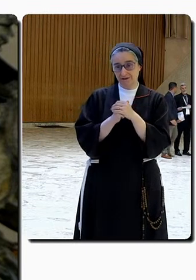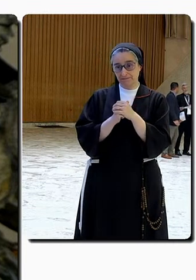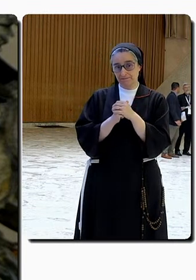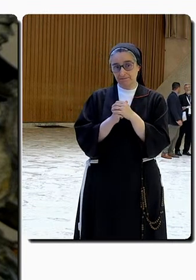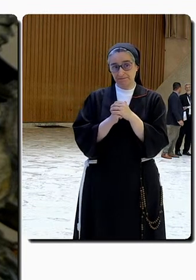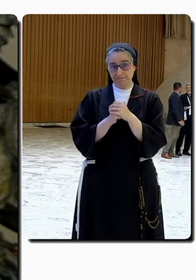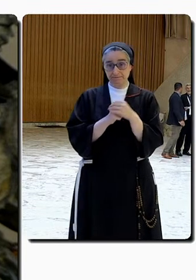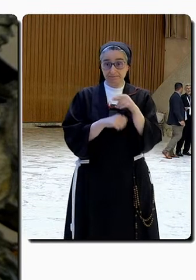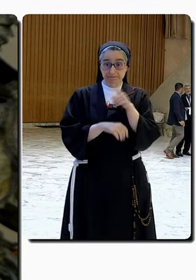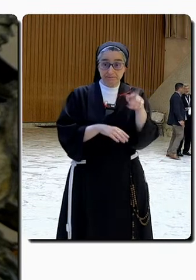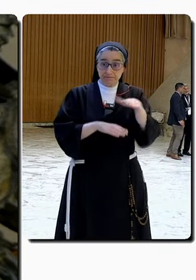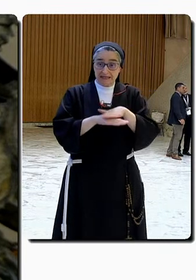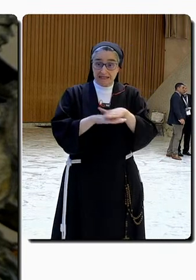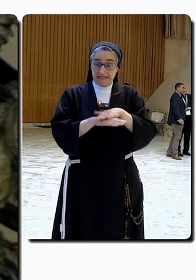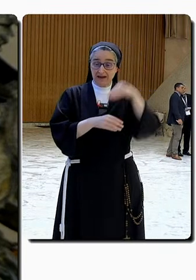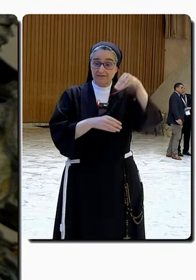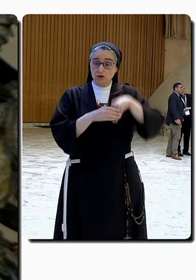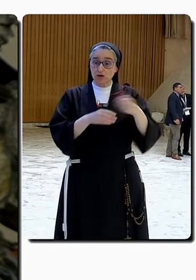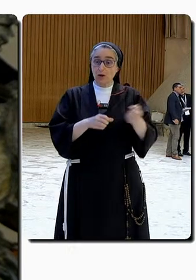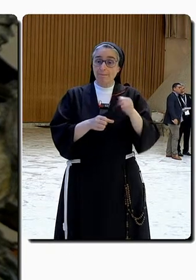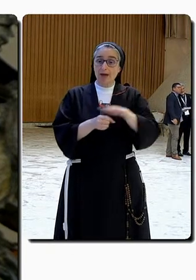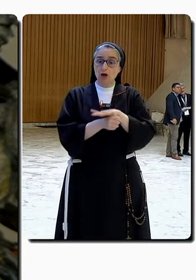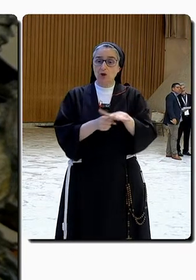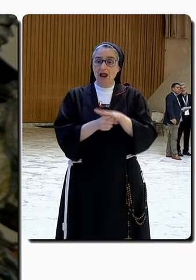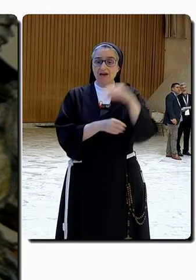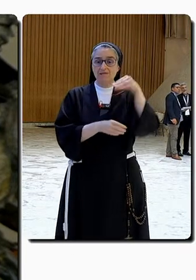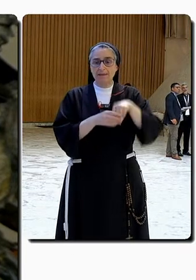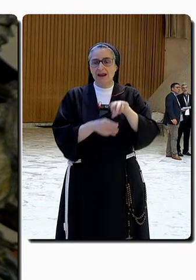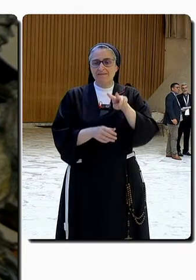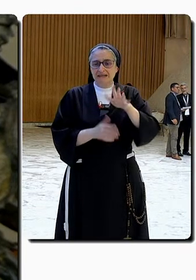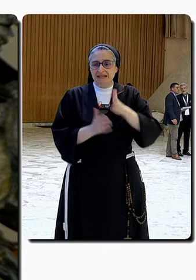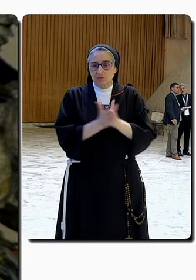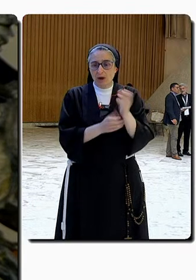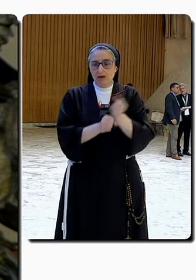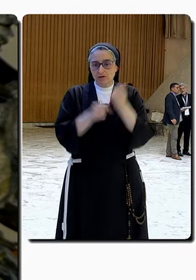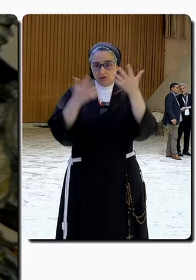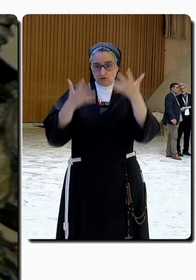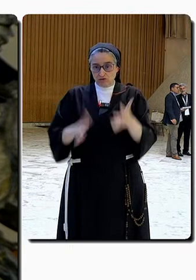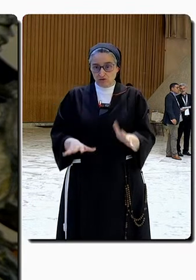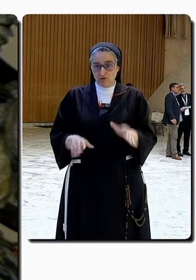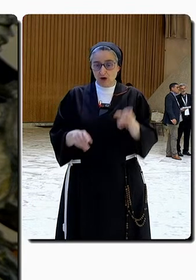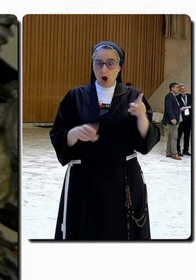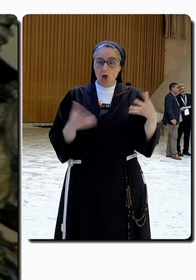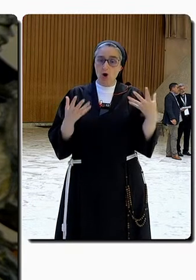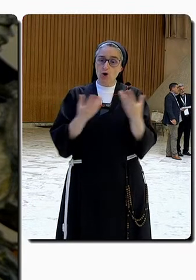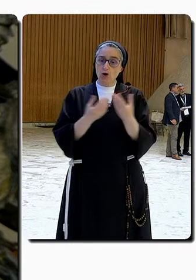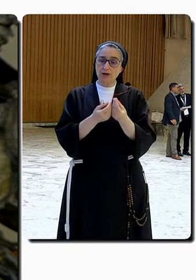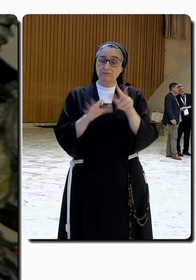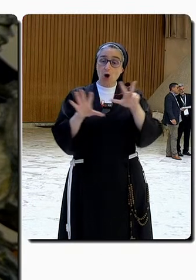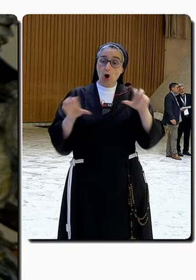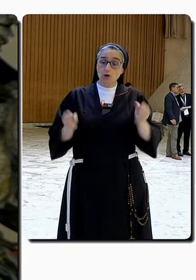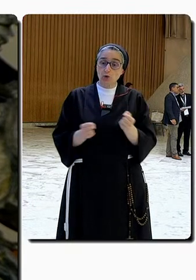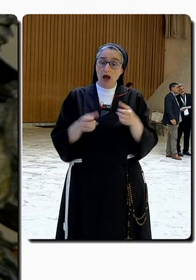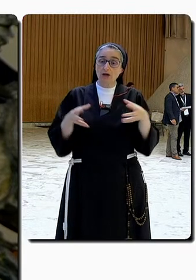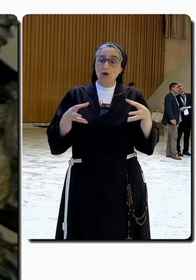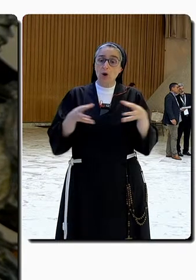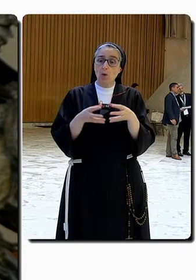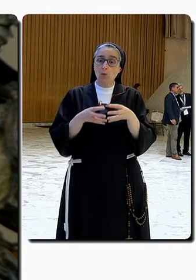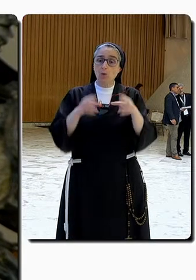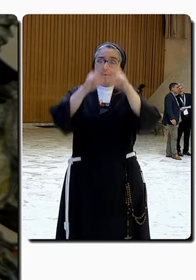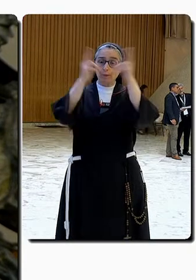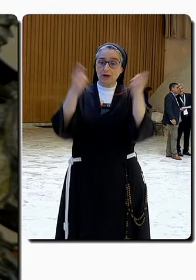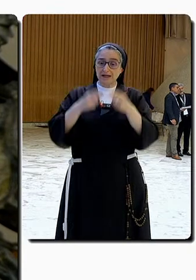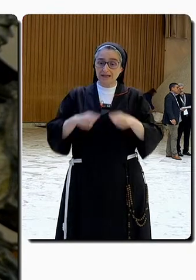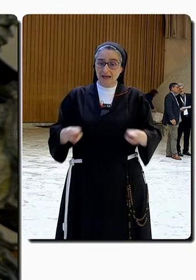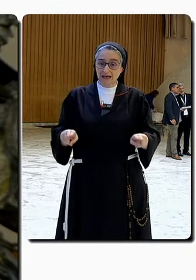In servizio nella pastorale familiare da oltre 25 anni, guidano insieme da 8 anni un movimento